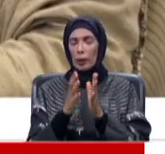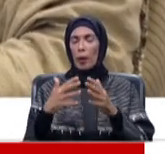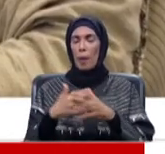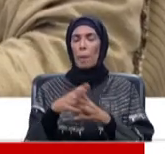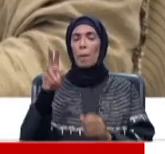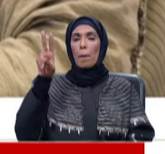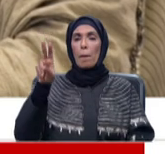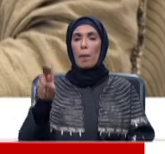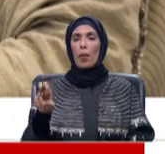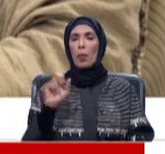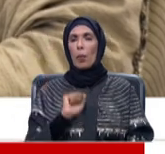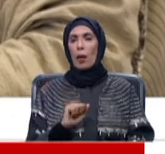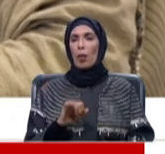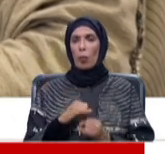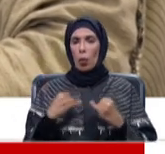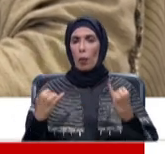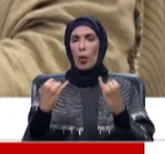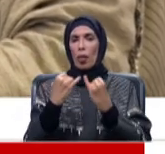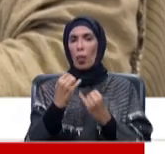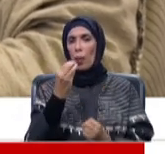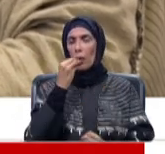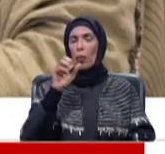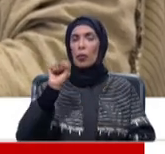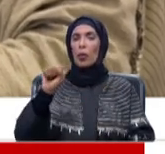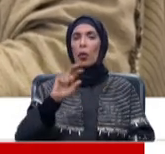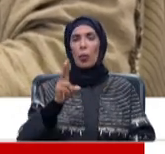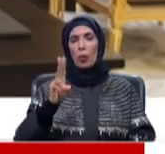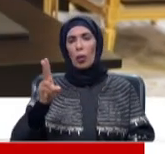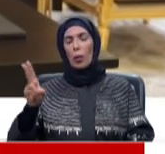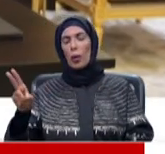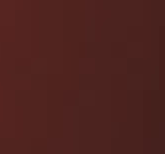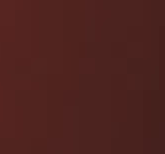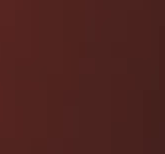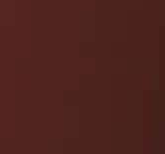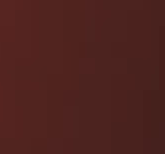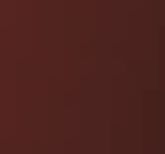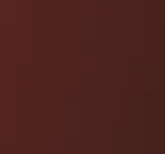المتحدة مثل منظمة الفاو وغيرها من الجهات المختصة.